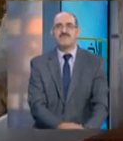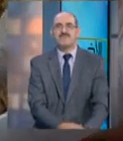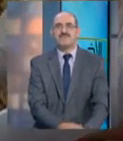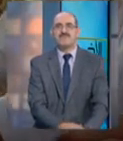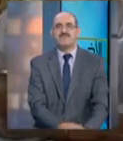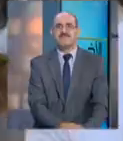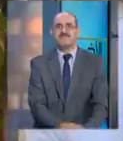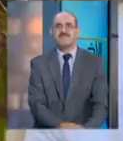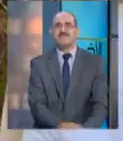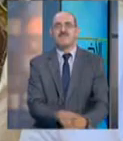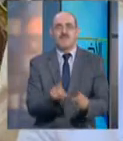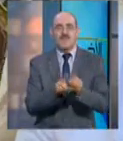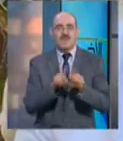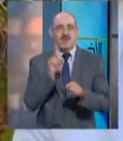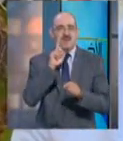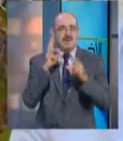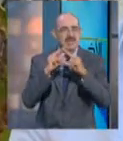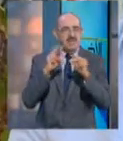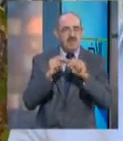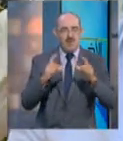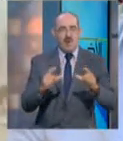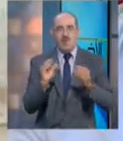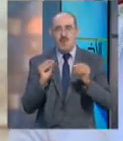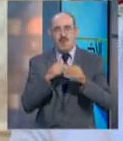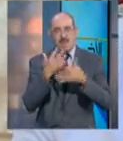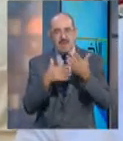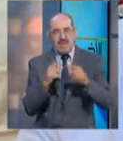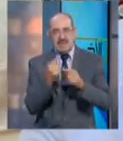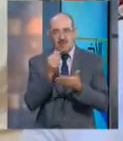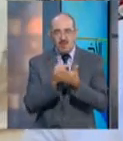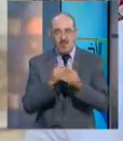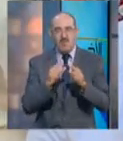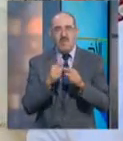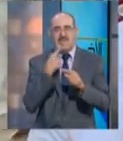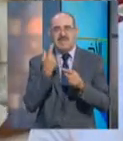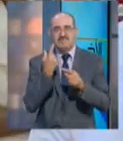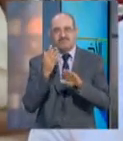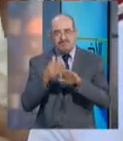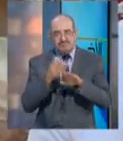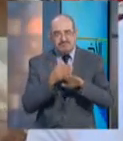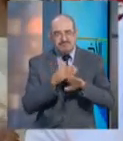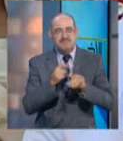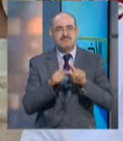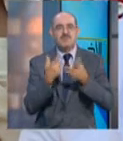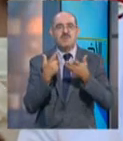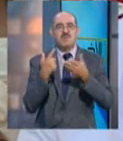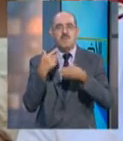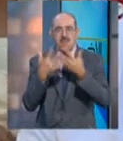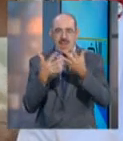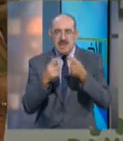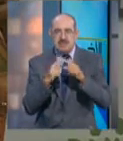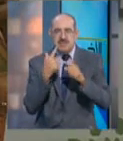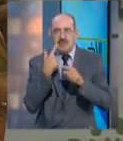ويبركشوه بواحد العشبة يقولوا لها القرطوفة ويخلطوا معها واحد آخر الأعشاب الفلية وكلش. وهي